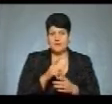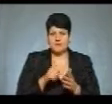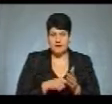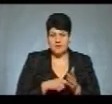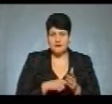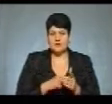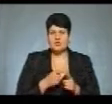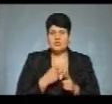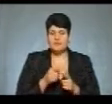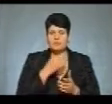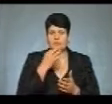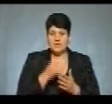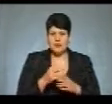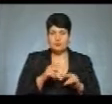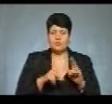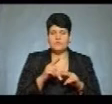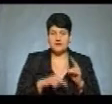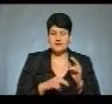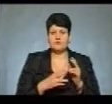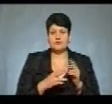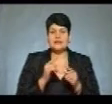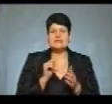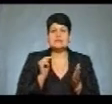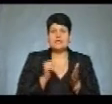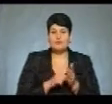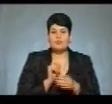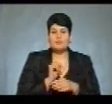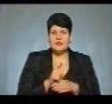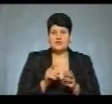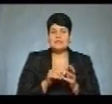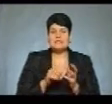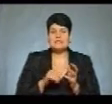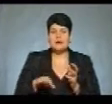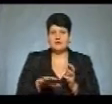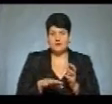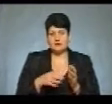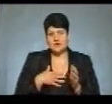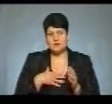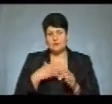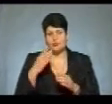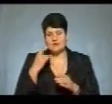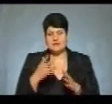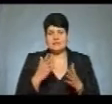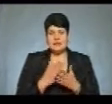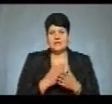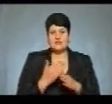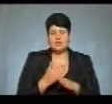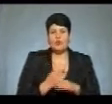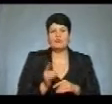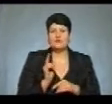чи відповідає будівництво соціально-спортивного центру цільовому призначенню земельної ділянки, оскільки наша позиція частково ґрунтується на тому,